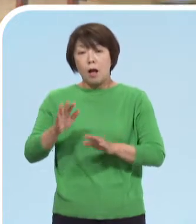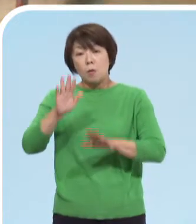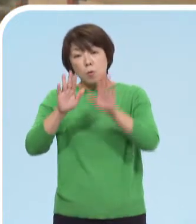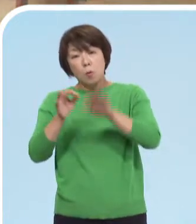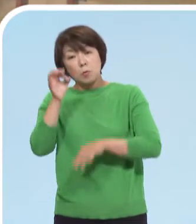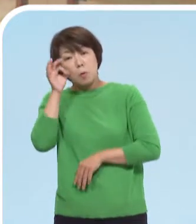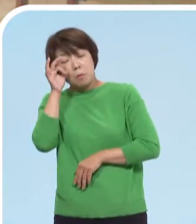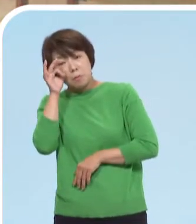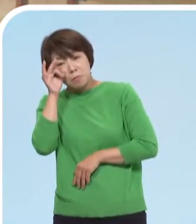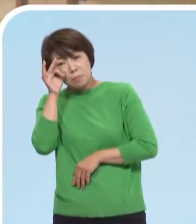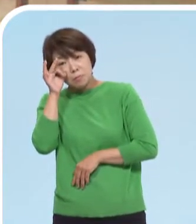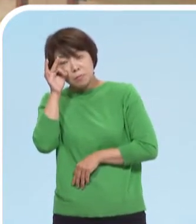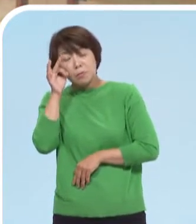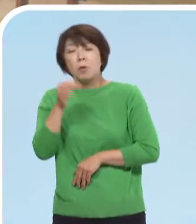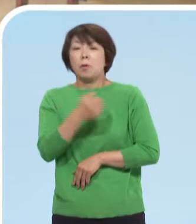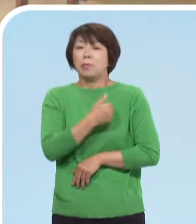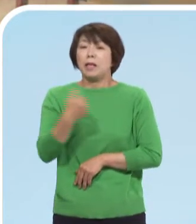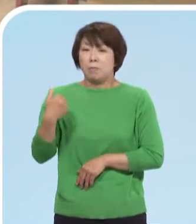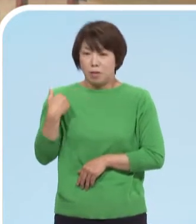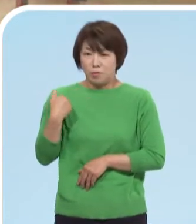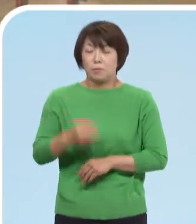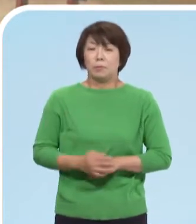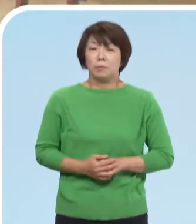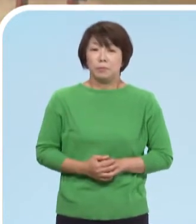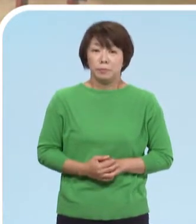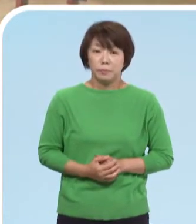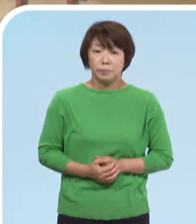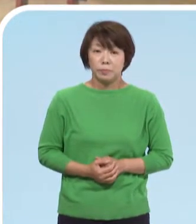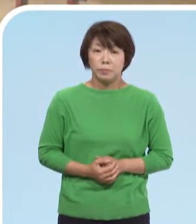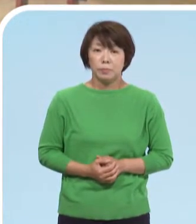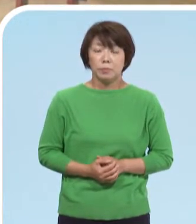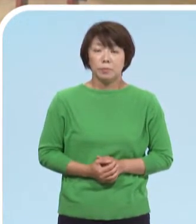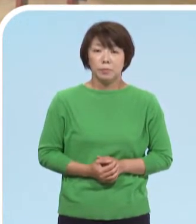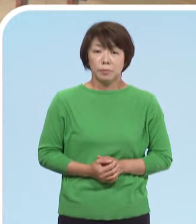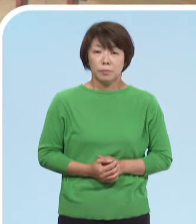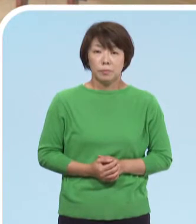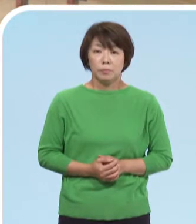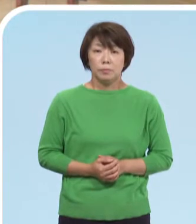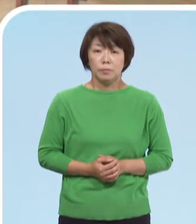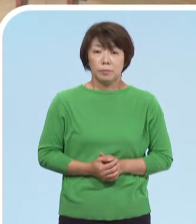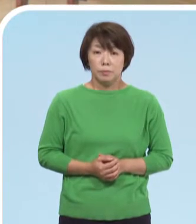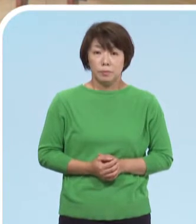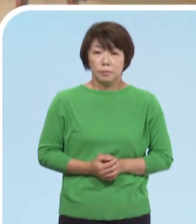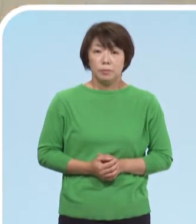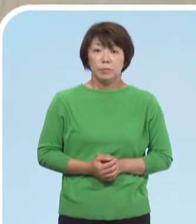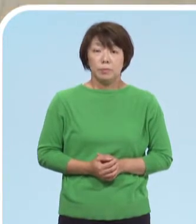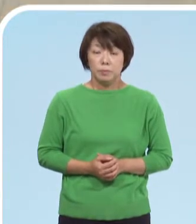くつろぎながらパーク全体を見渡すことができます。